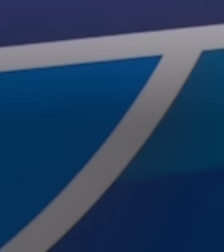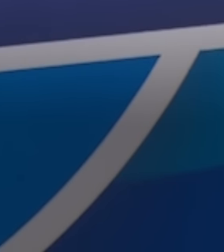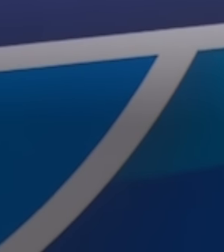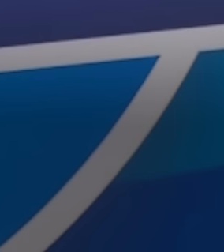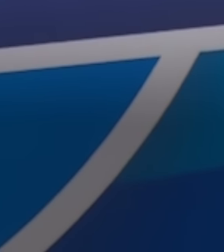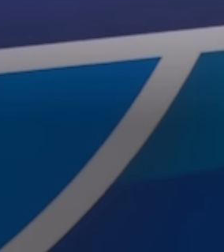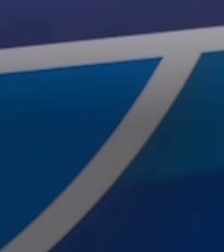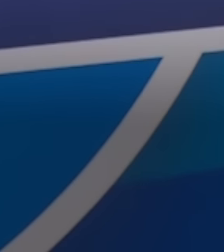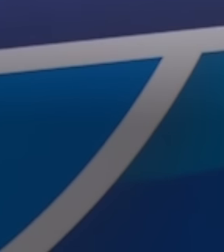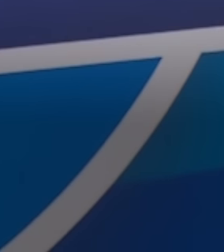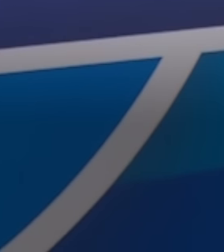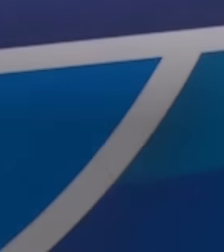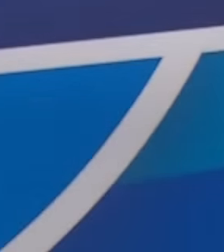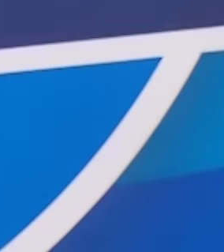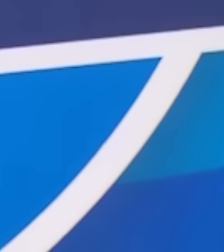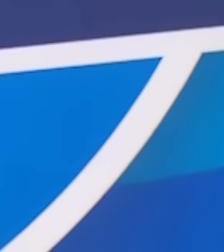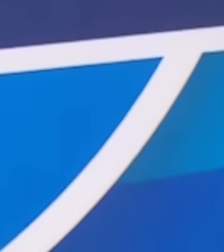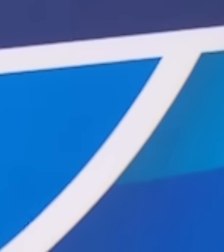혹시 이거 득표율은 따로 공개가 할까요? 네.